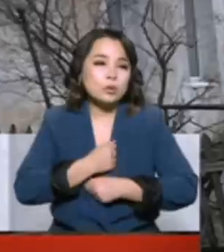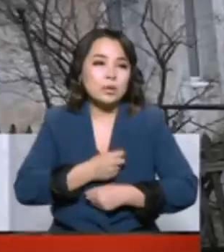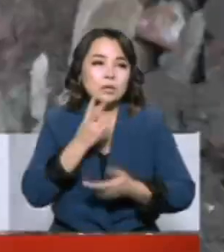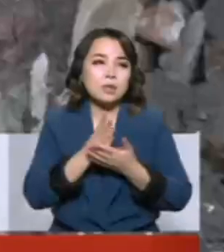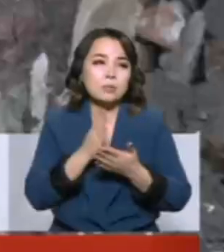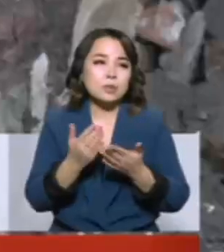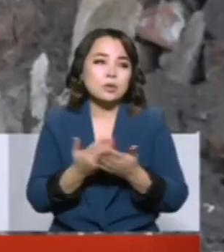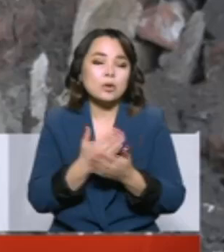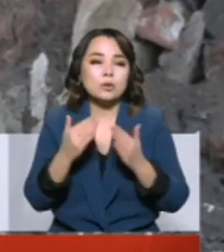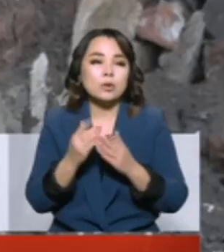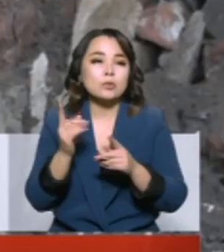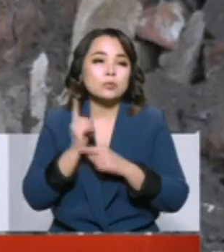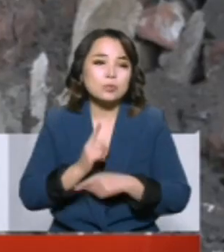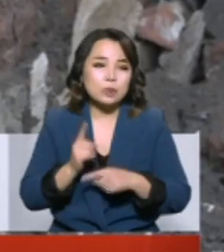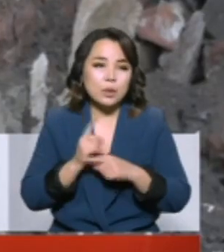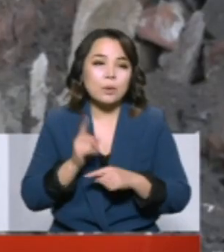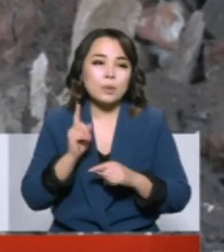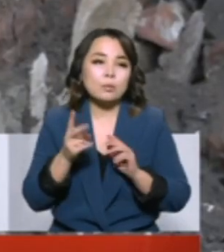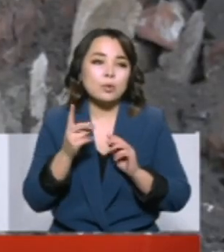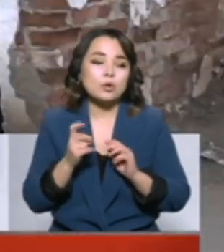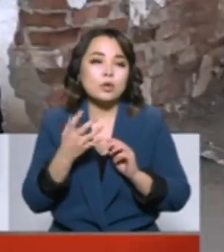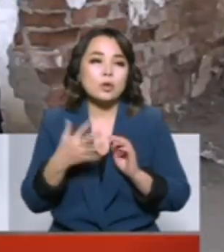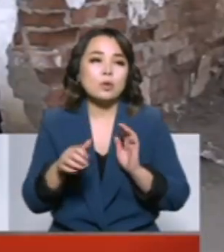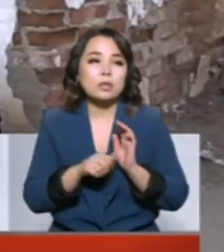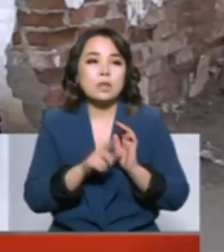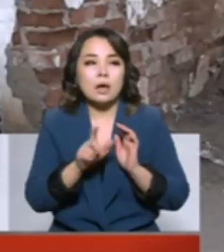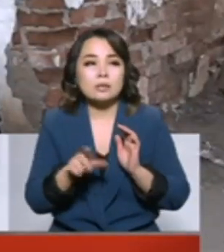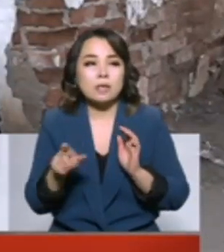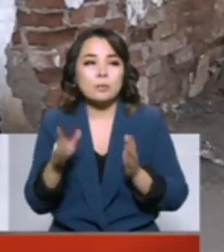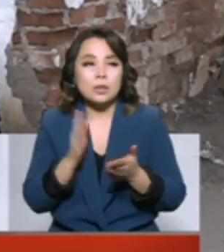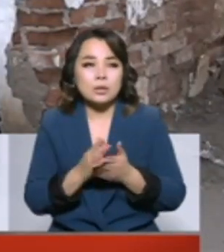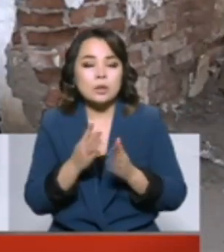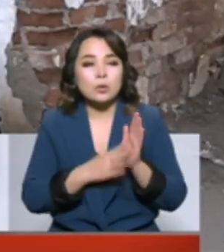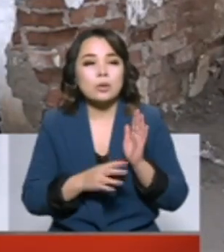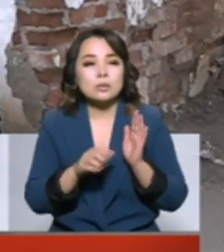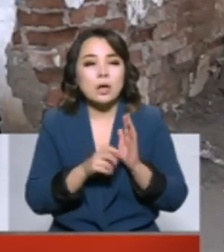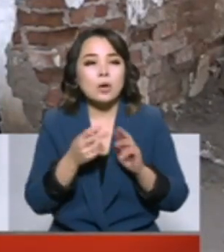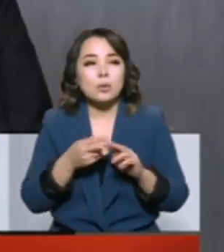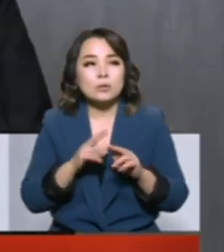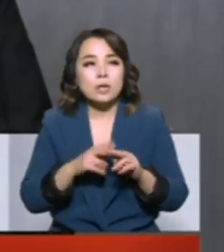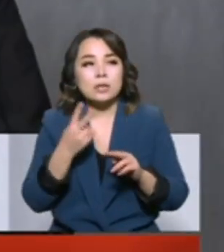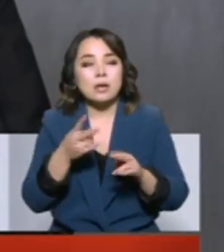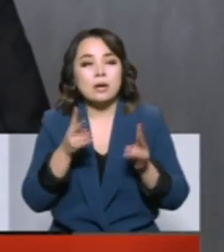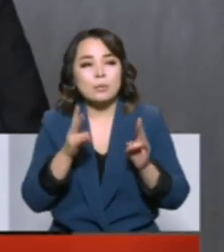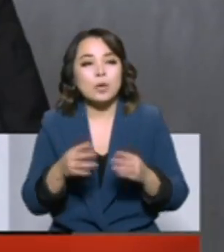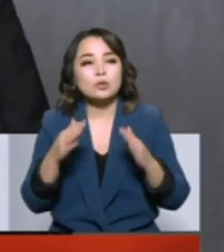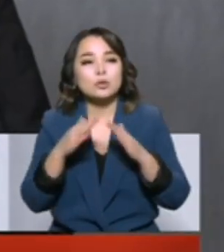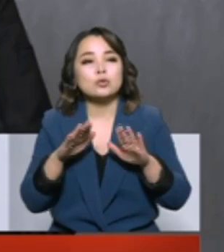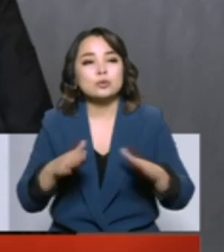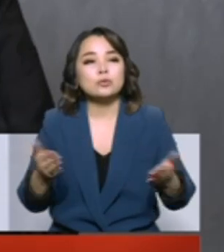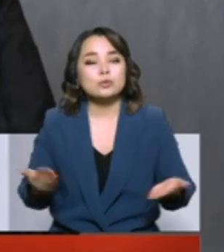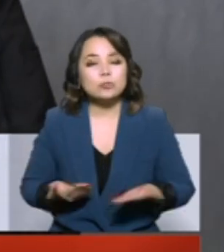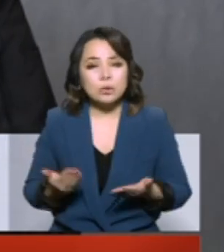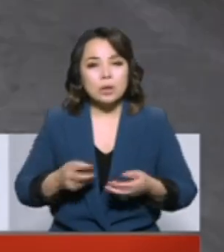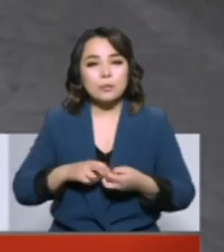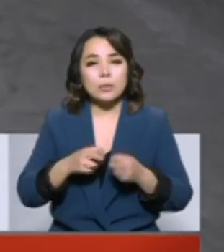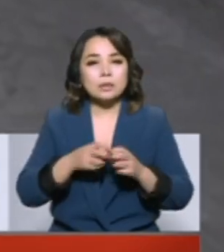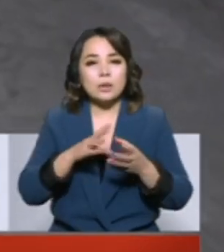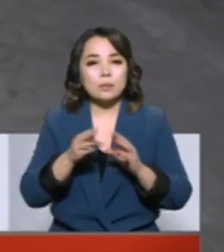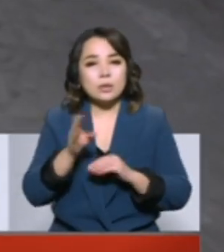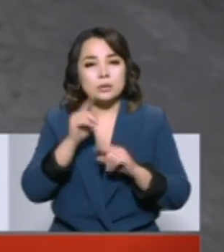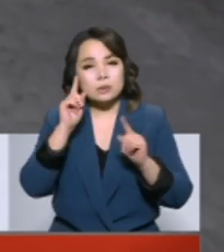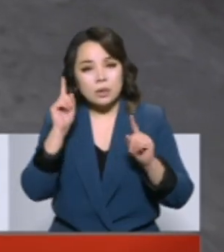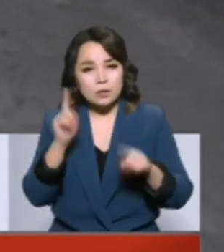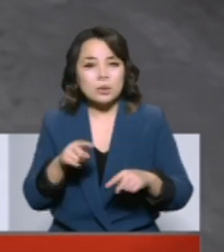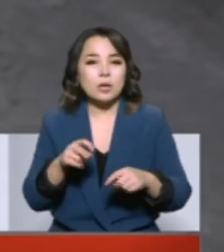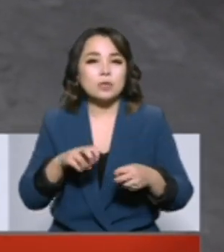үйдің кілтін сарыла күтіп жүрген 1156 азамат бар. Оның 96-сы осы екі апатты үйде тұрады. Әкімдіктегілер мәселемен хабардар,